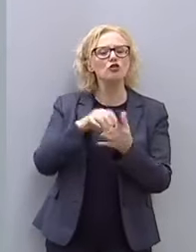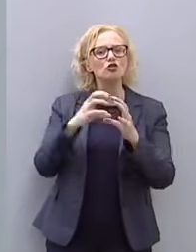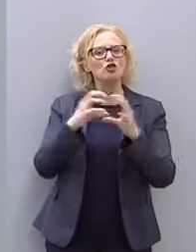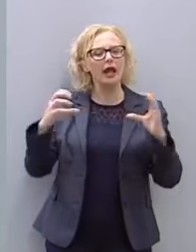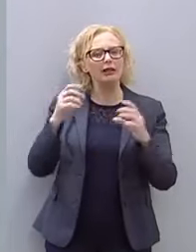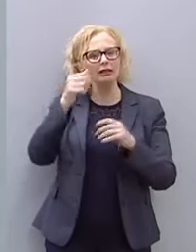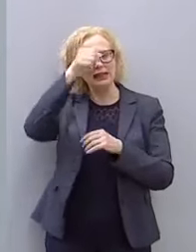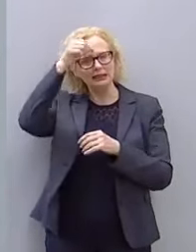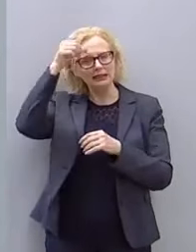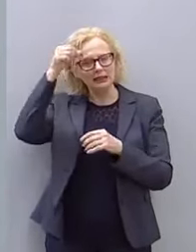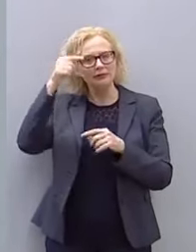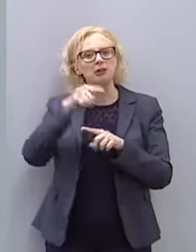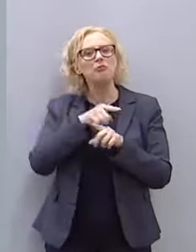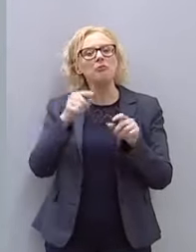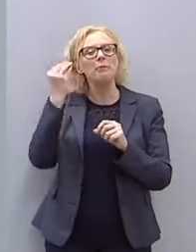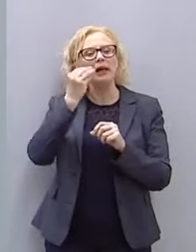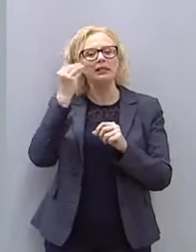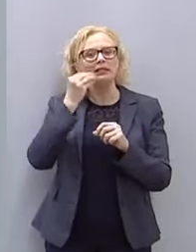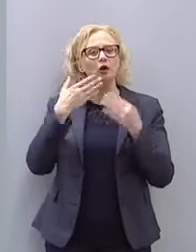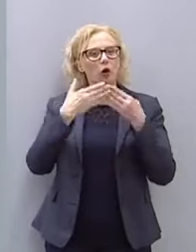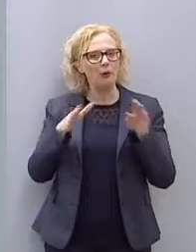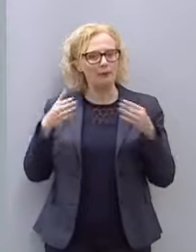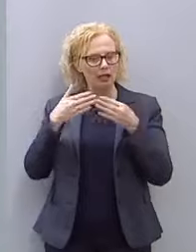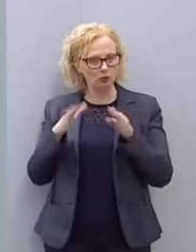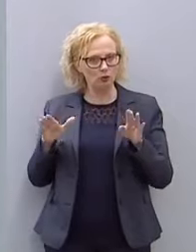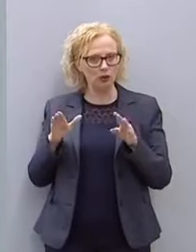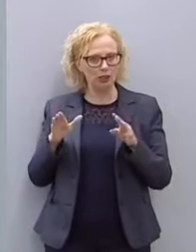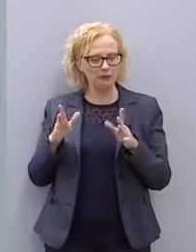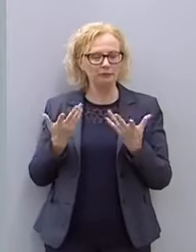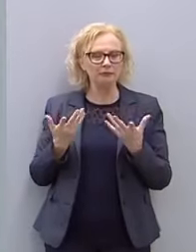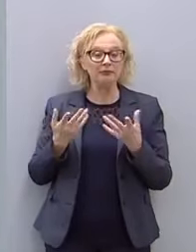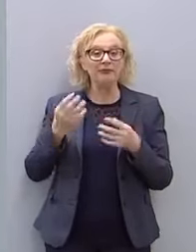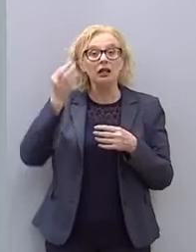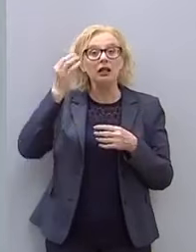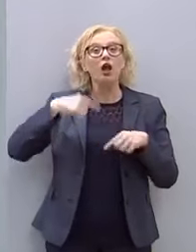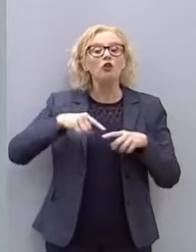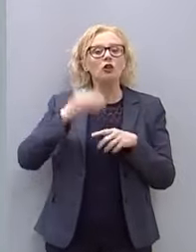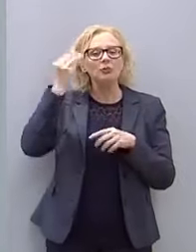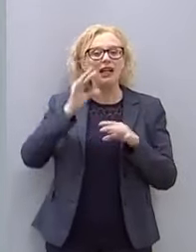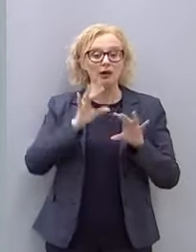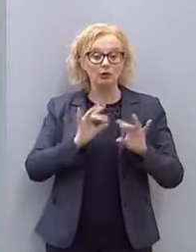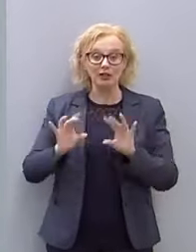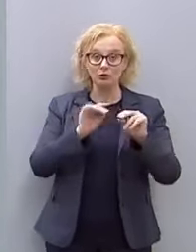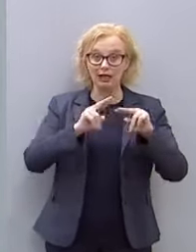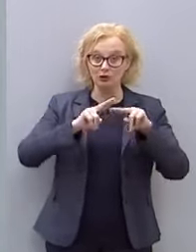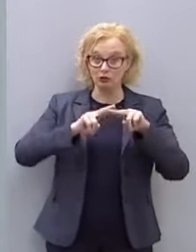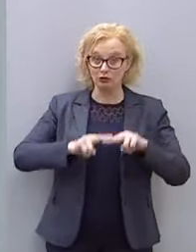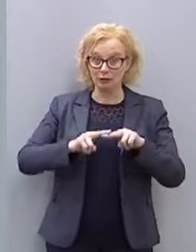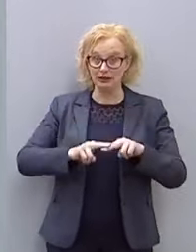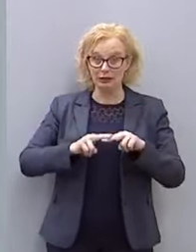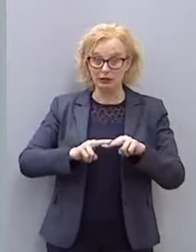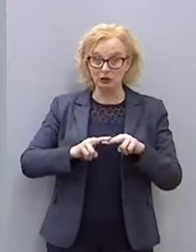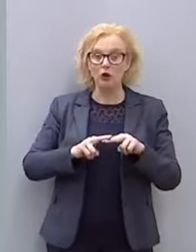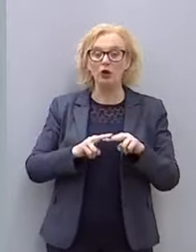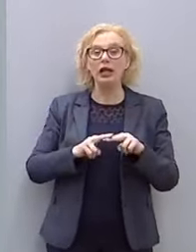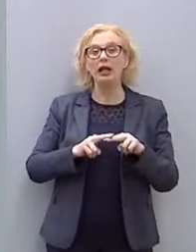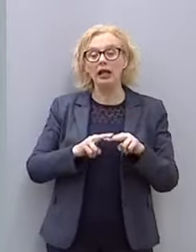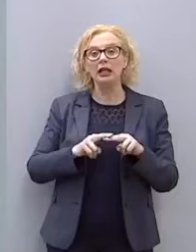su questo fronte ci sentiamo di dire che se la stabilizzazione del contagio continua perché il tema degli asini insomma in tema anche